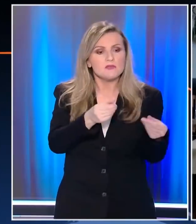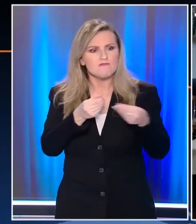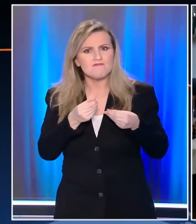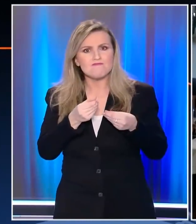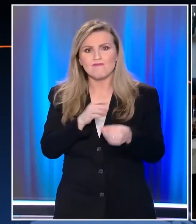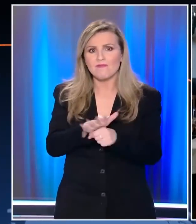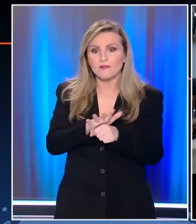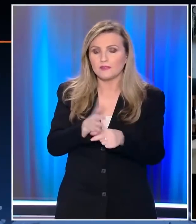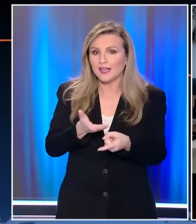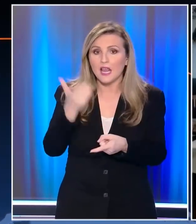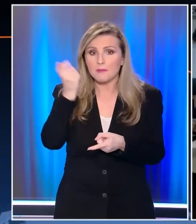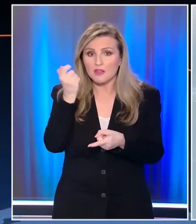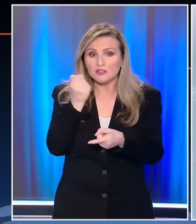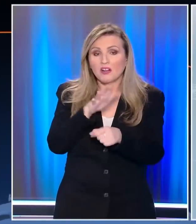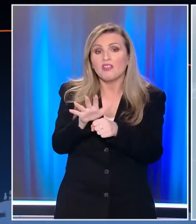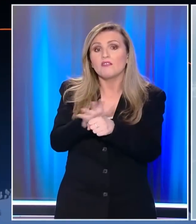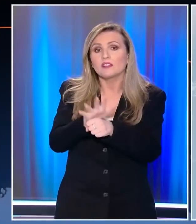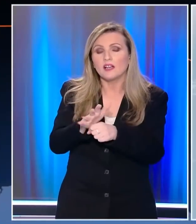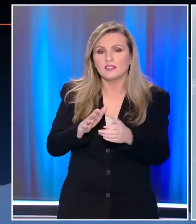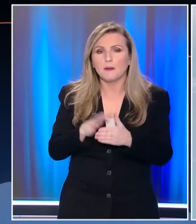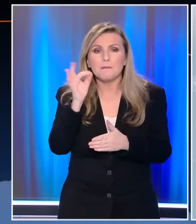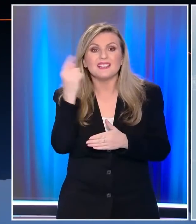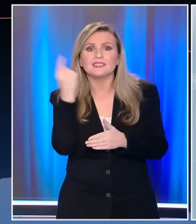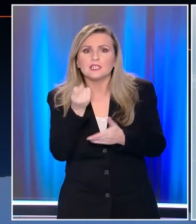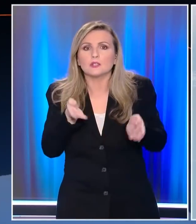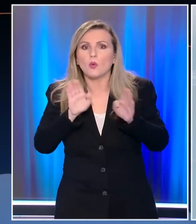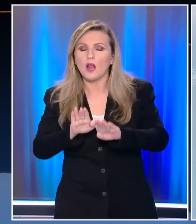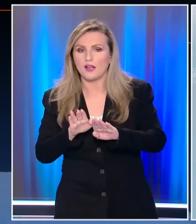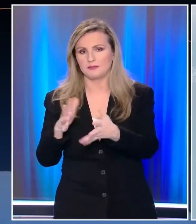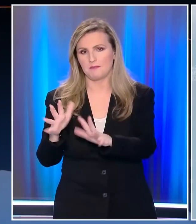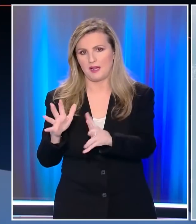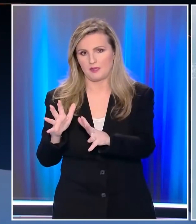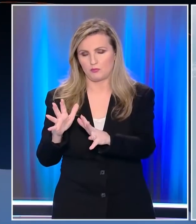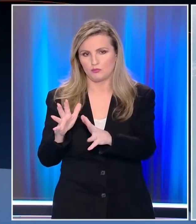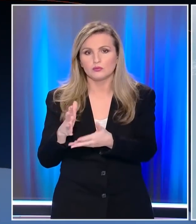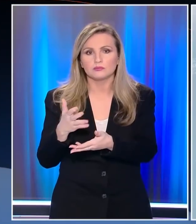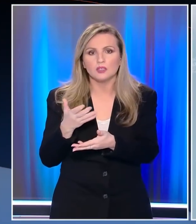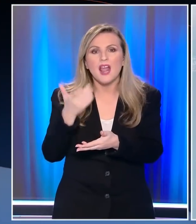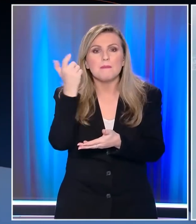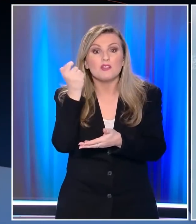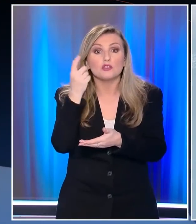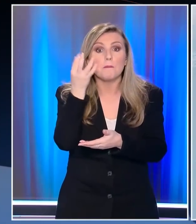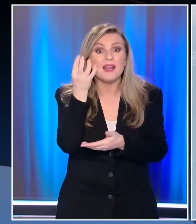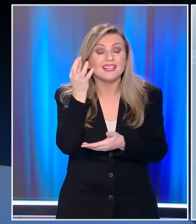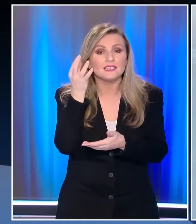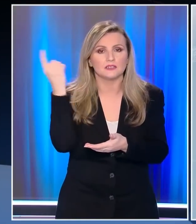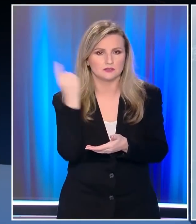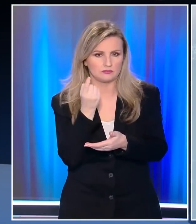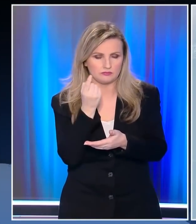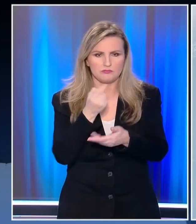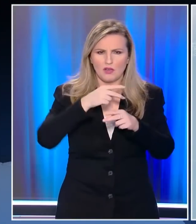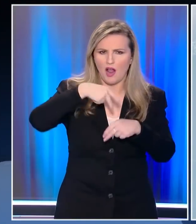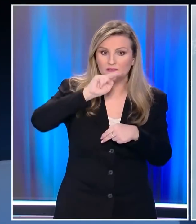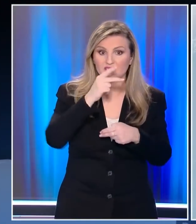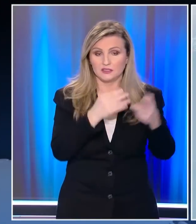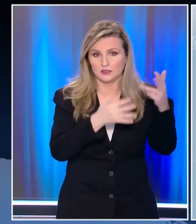μην καλύπτονται από τις κρατικές ενισχύσεις. Καλύπτουμε το 50% περίπου της αύξησης του κόστους στις